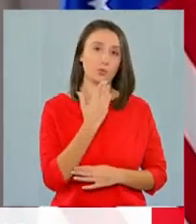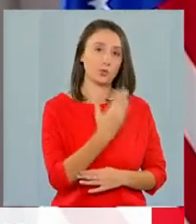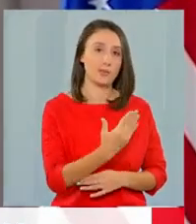Vă mulțumesc